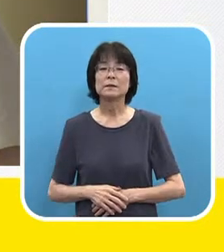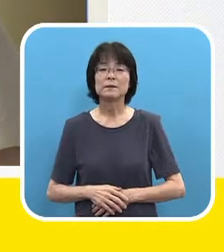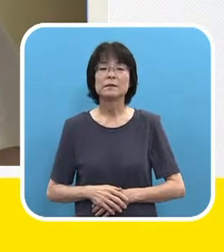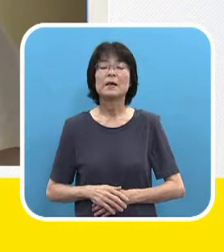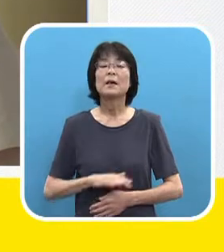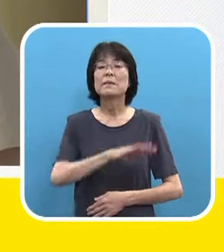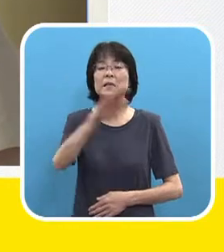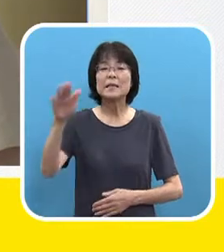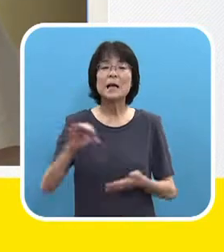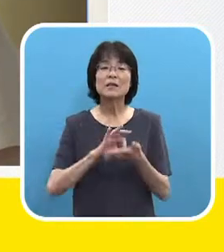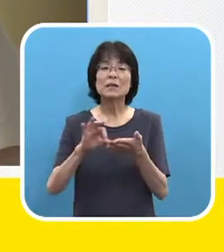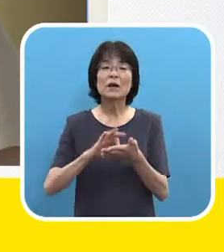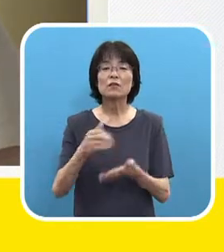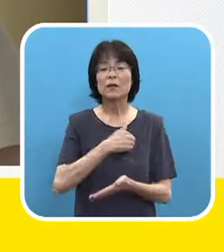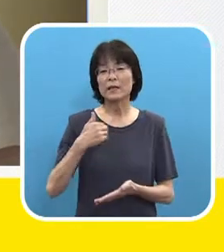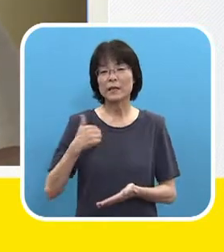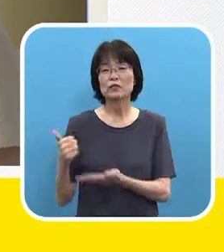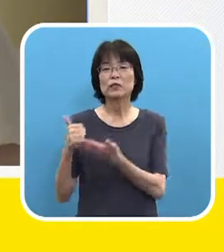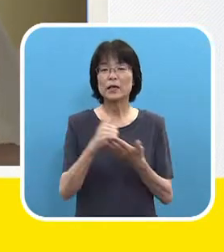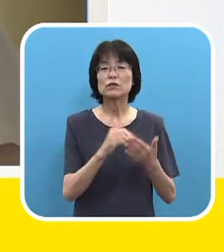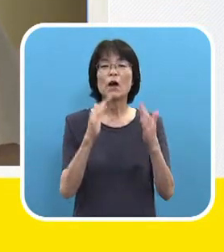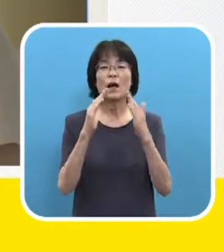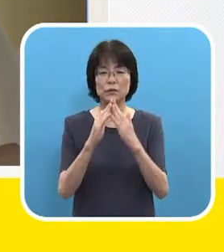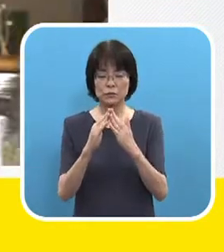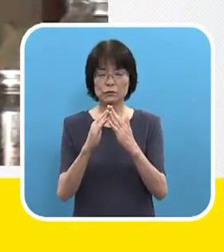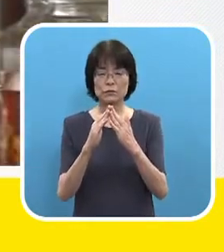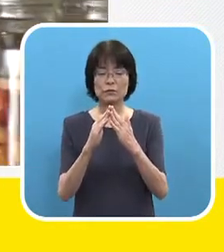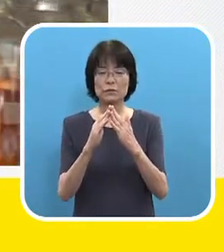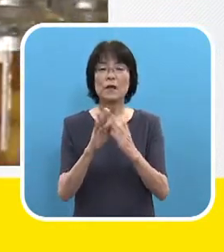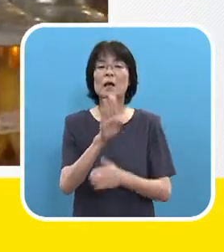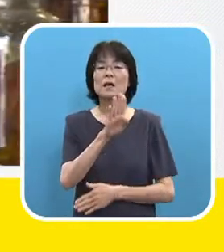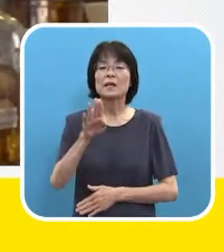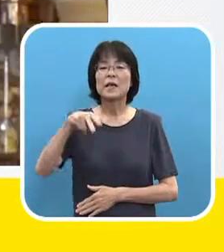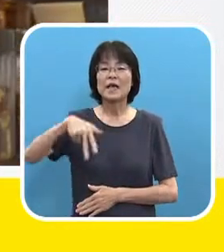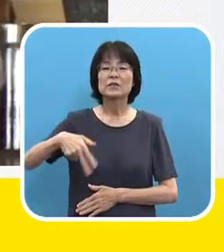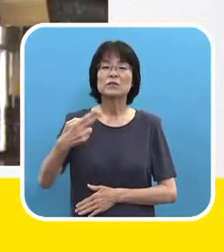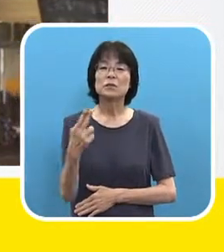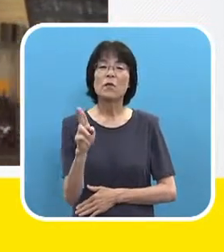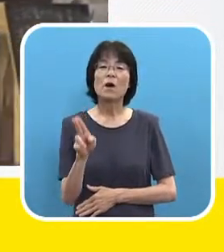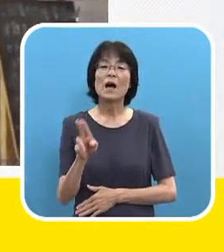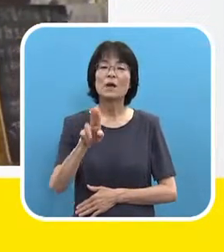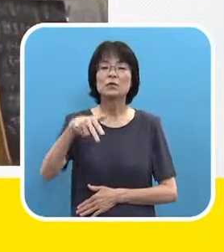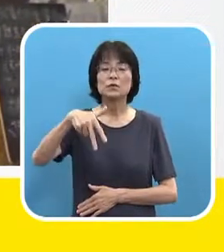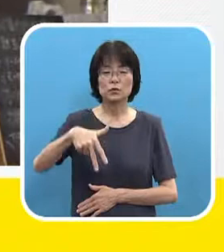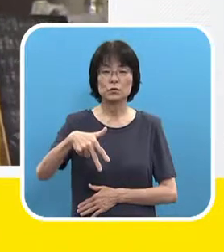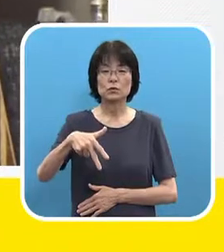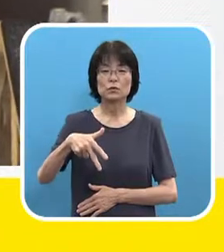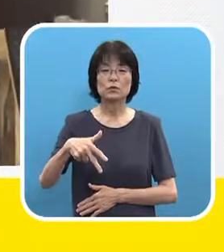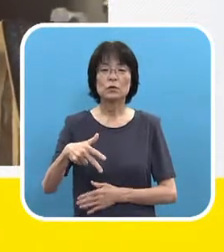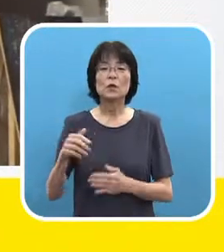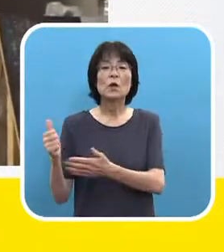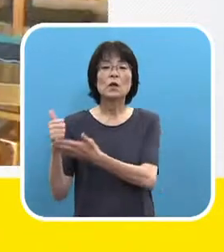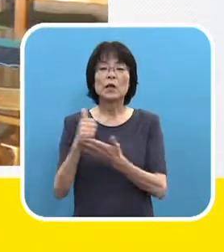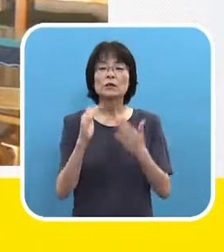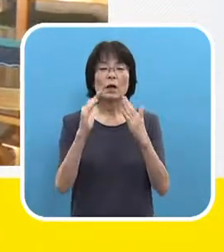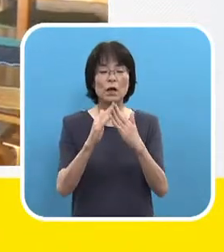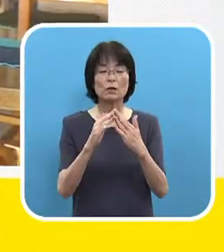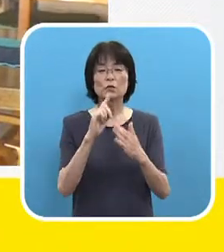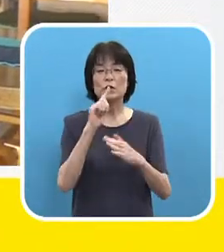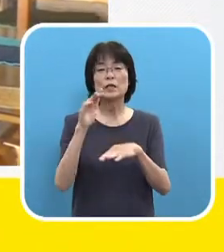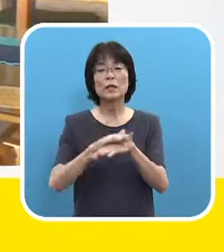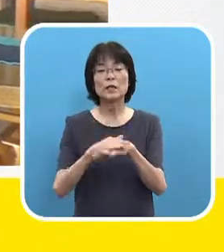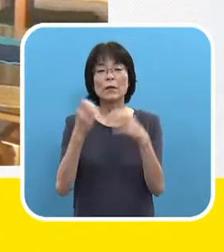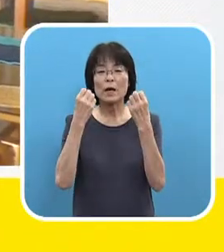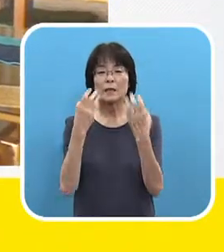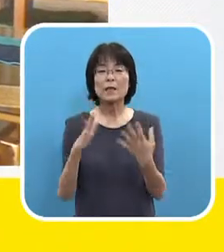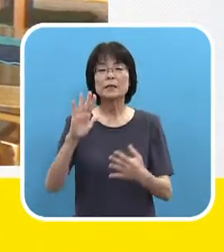誰でも利用できるゲストハウスです。 ゲストハウス、はあ、ハイカラのども